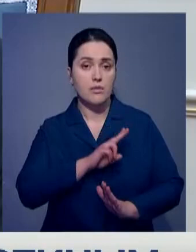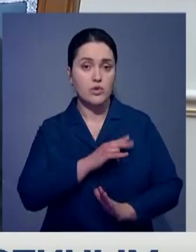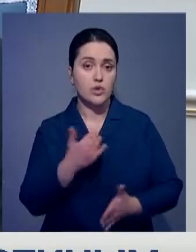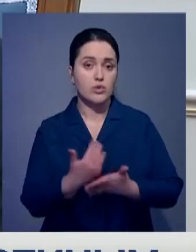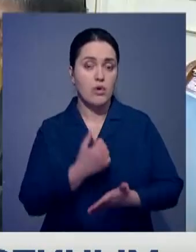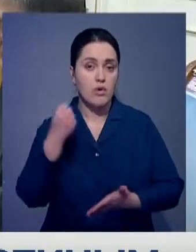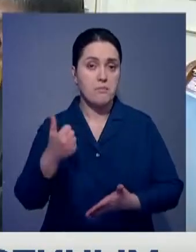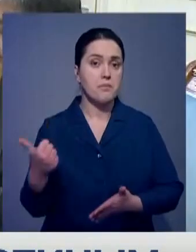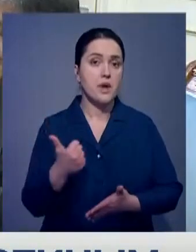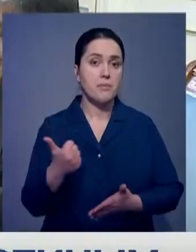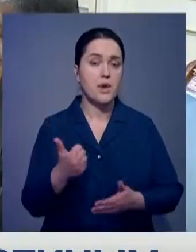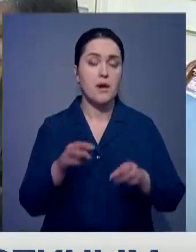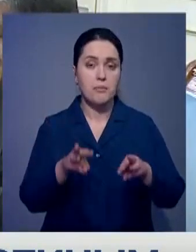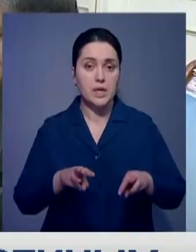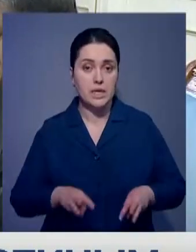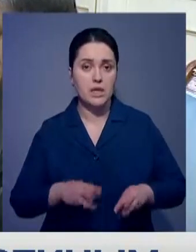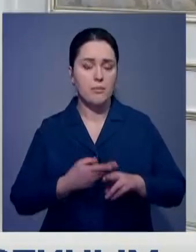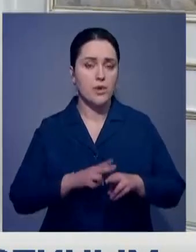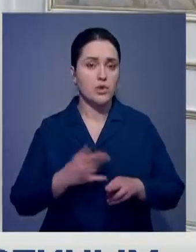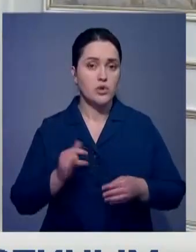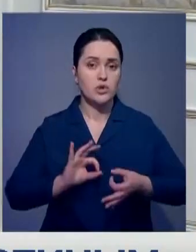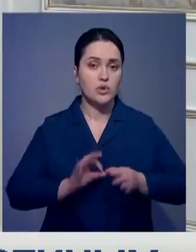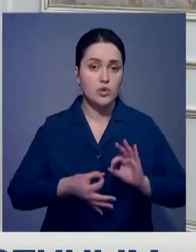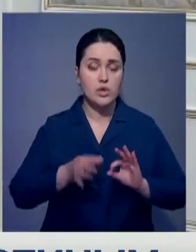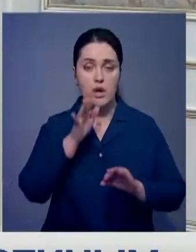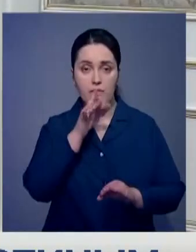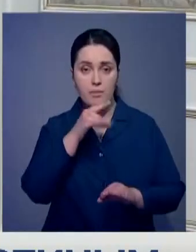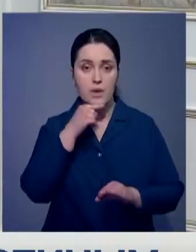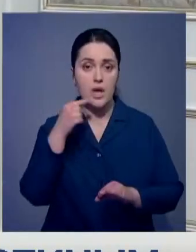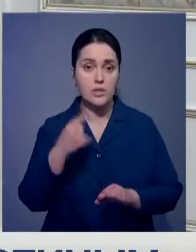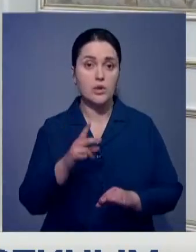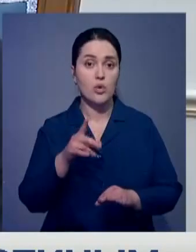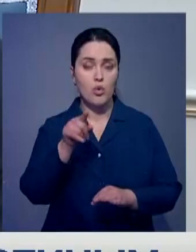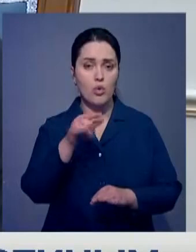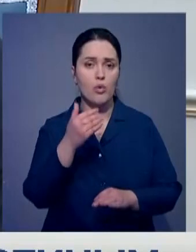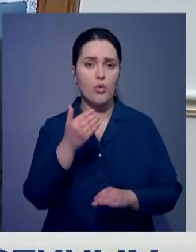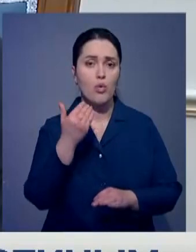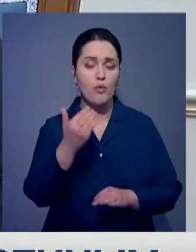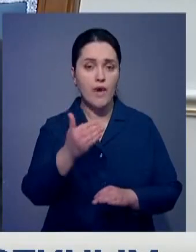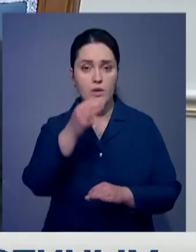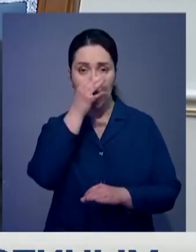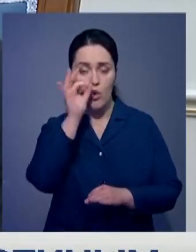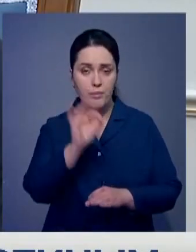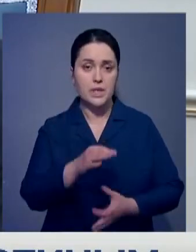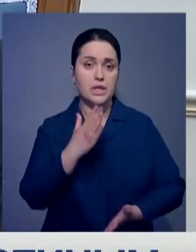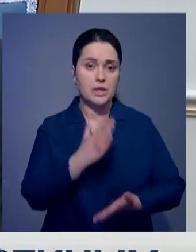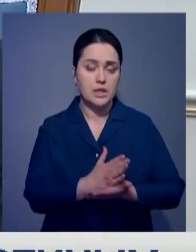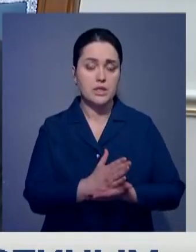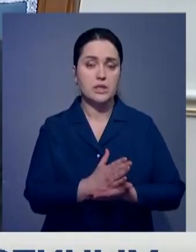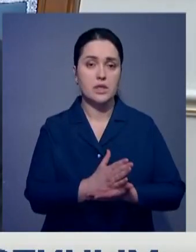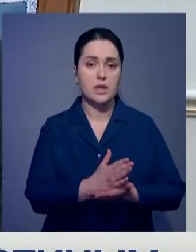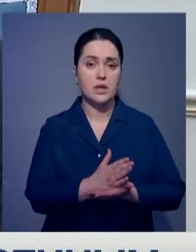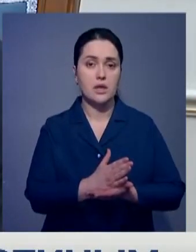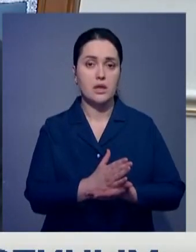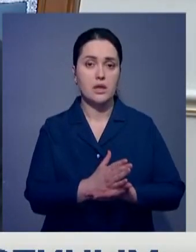всего. Ситуация такая непросто, но ваш опыт пройденный, проделанные ваши работы говорят о